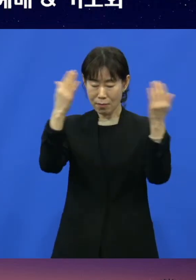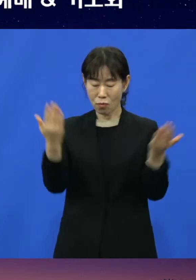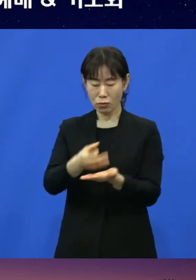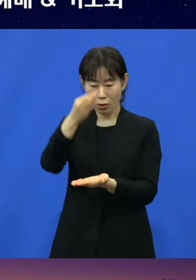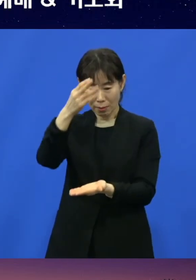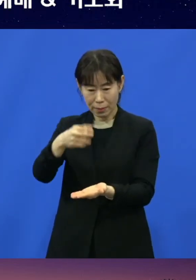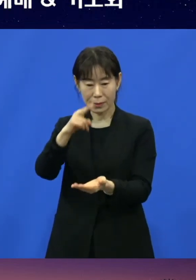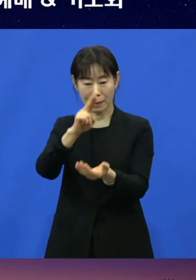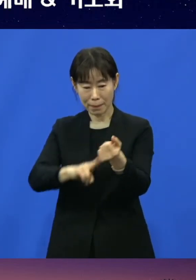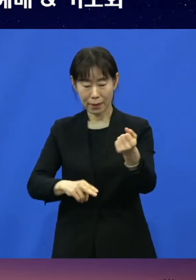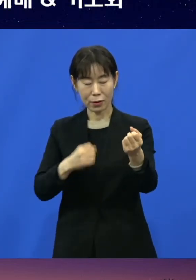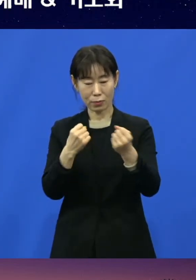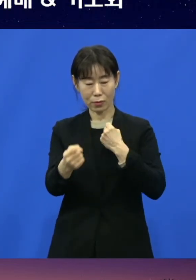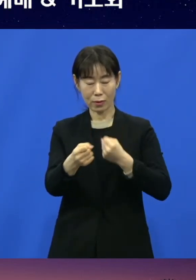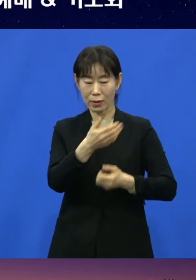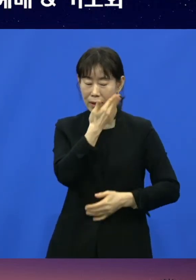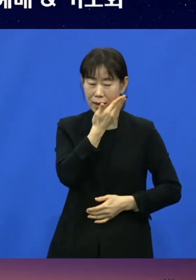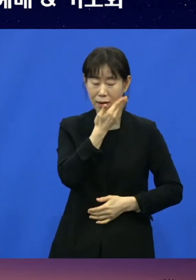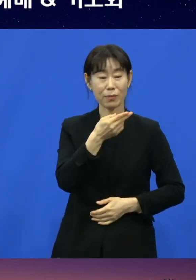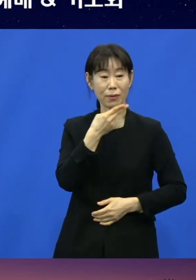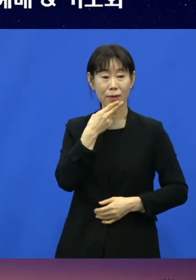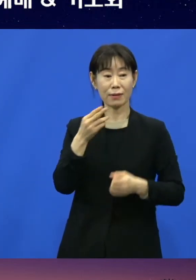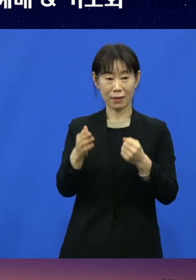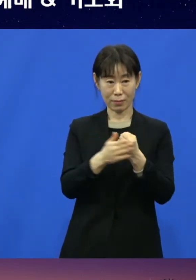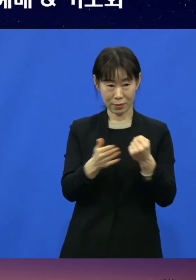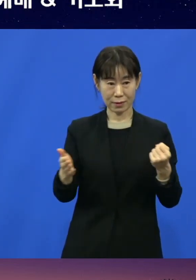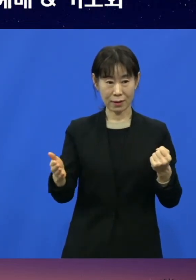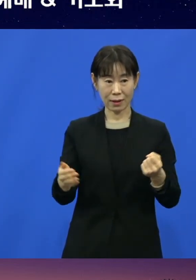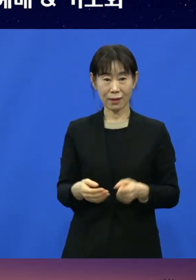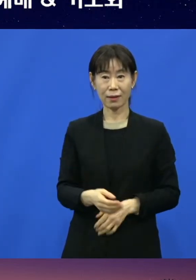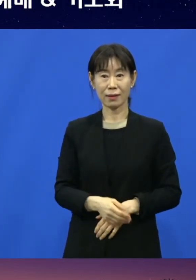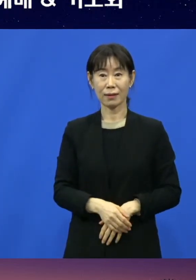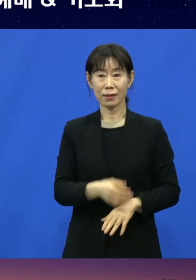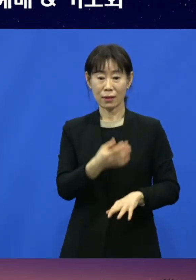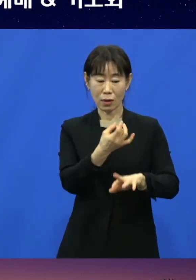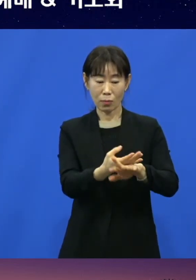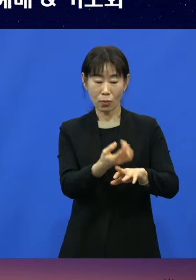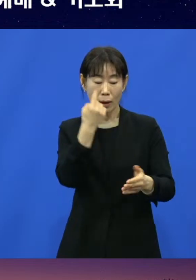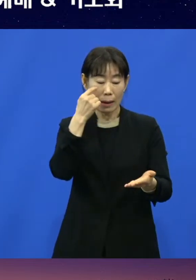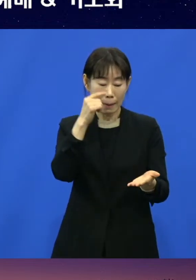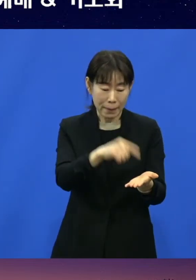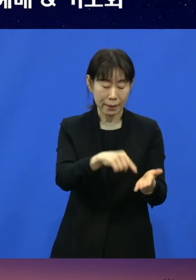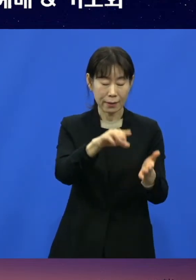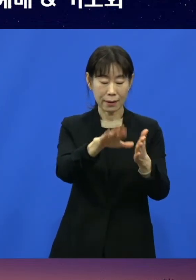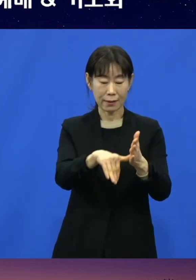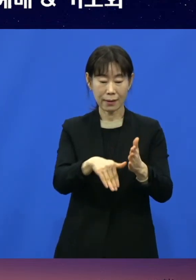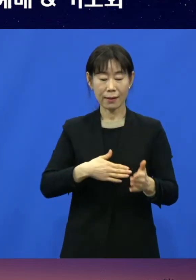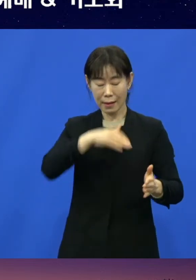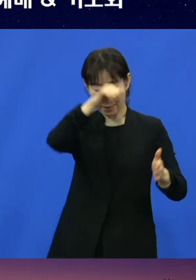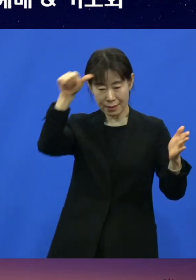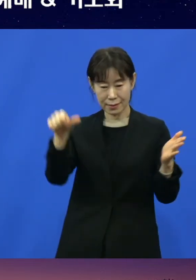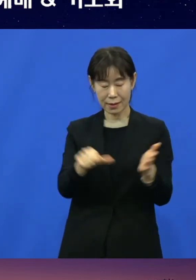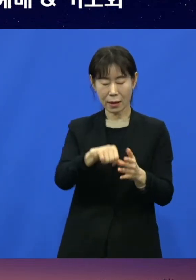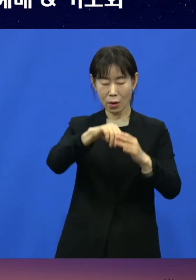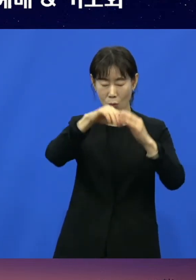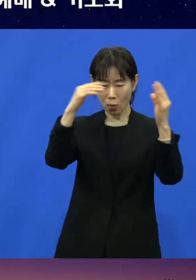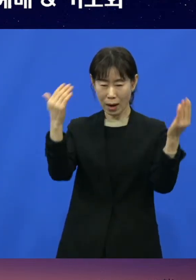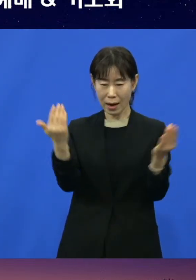그래서 그 부활을 발견할 때 비로소 내 인생의 목적이 완전히 바뀌어진 것이죠.